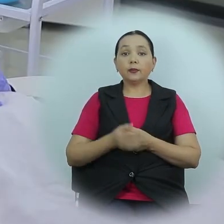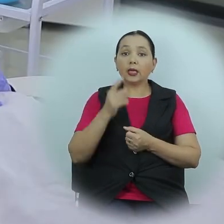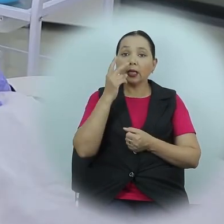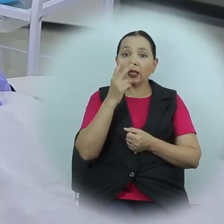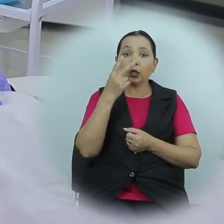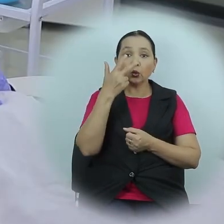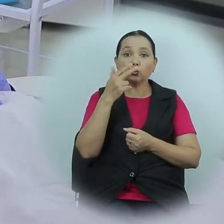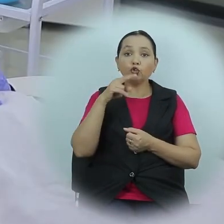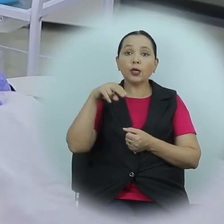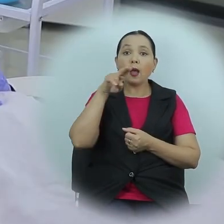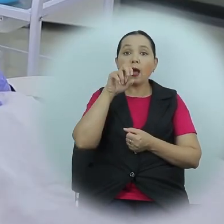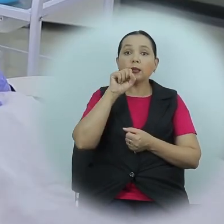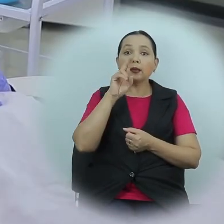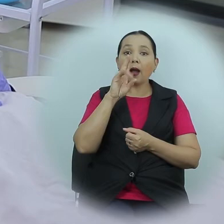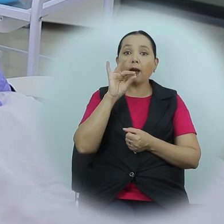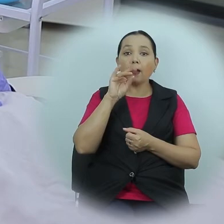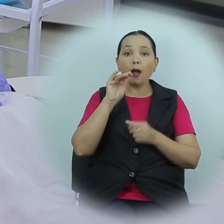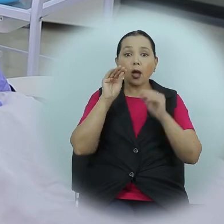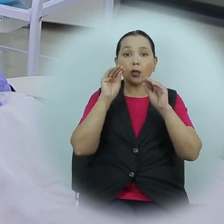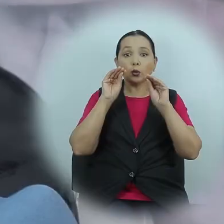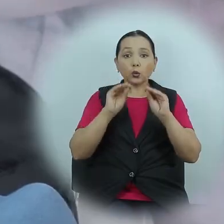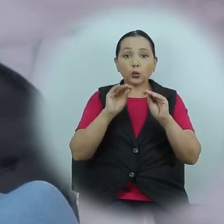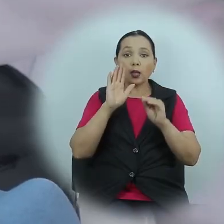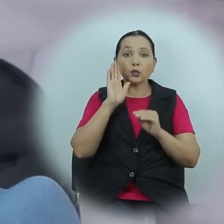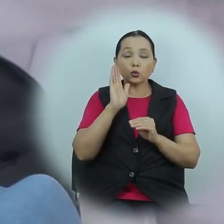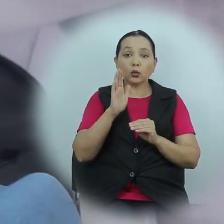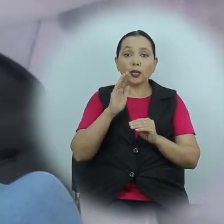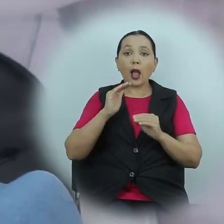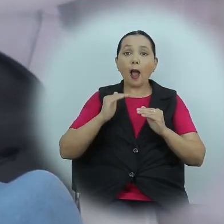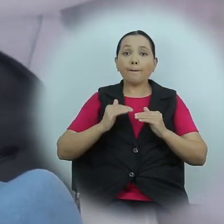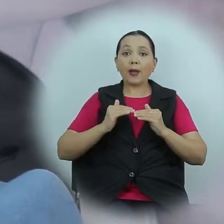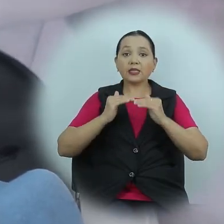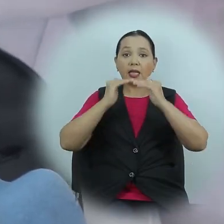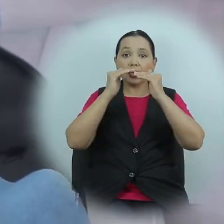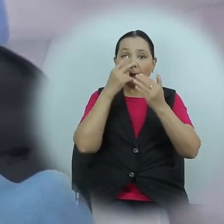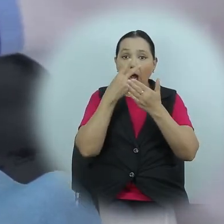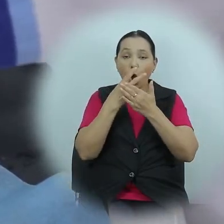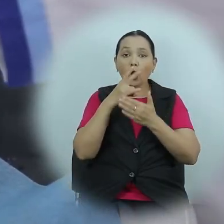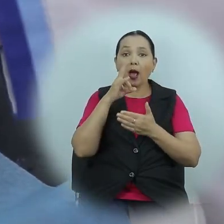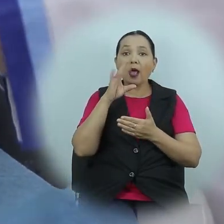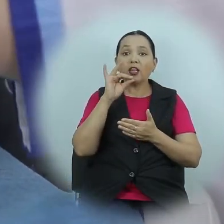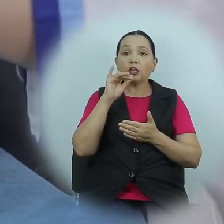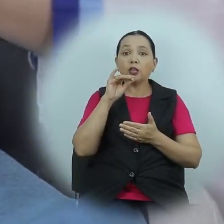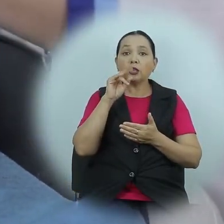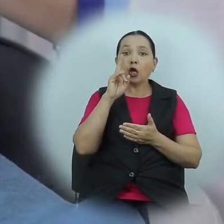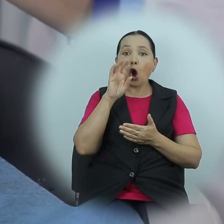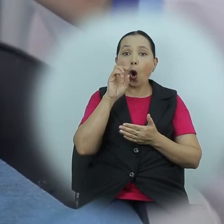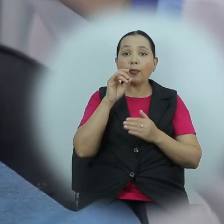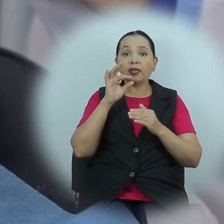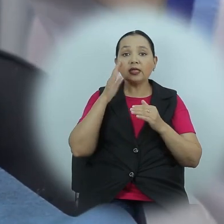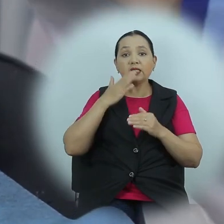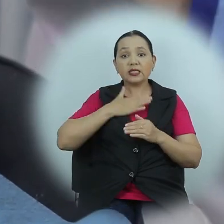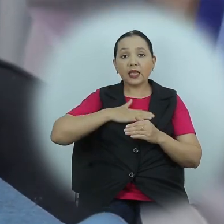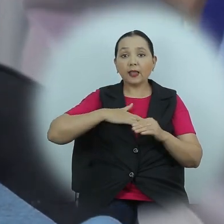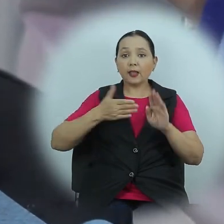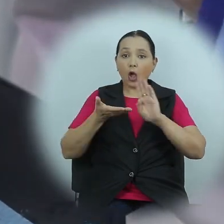2-3 daqiqa yuzda turgandan so'ng pastdan tepaga qarab niqobni sekin olamiz.